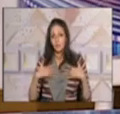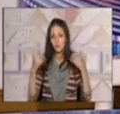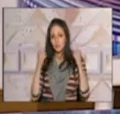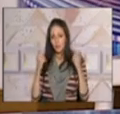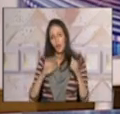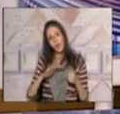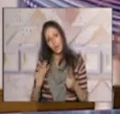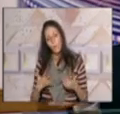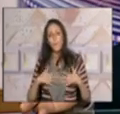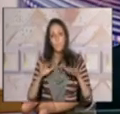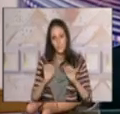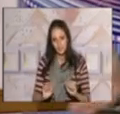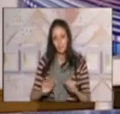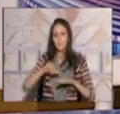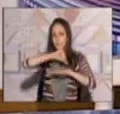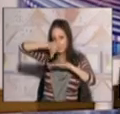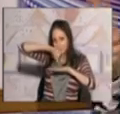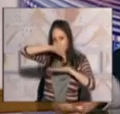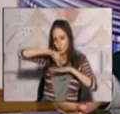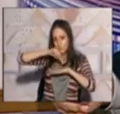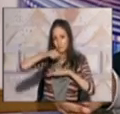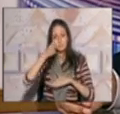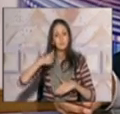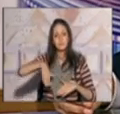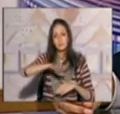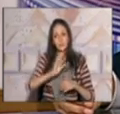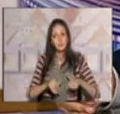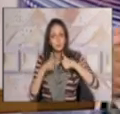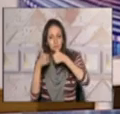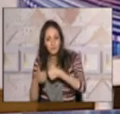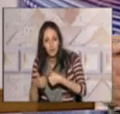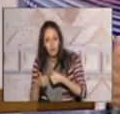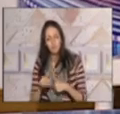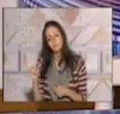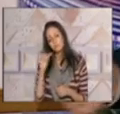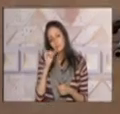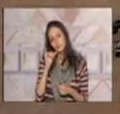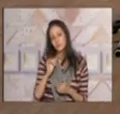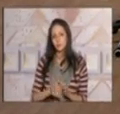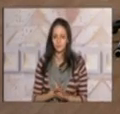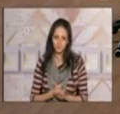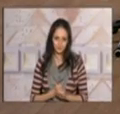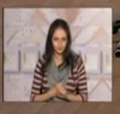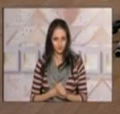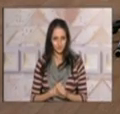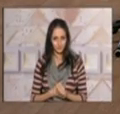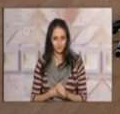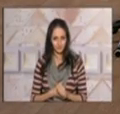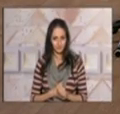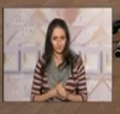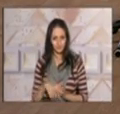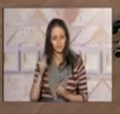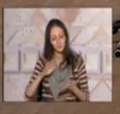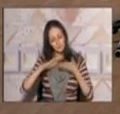رايح لضروره. فدي فئات خدميه. وعندنا طبعا المراكز التكنولوجيه التابعه للاحياء في المحافظات المختلفه اللي هي